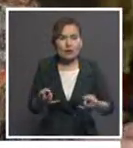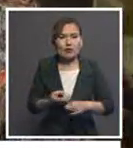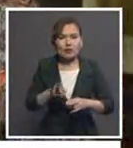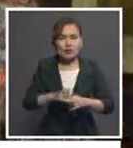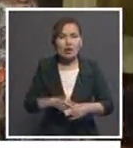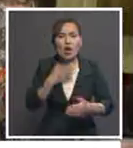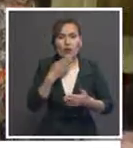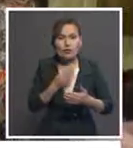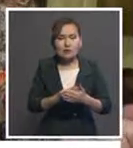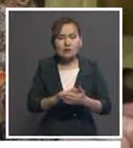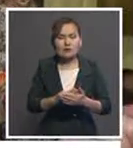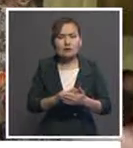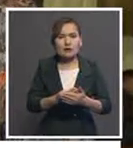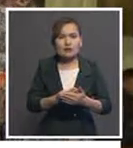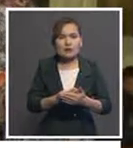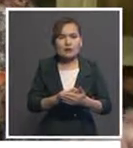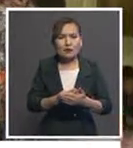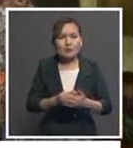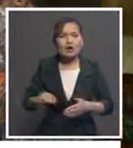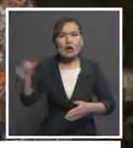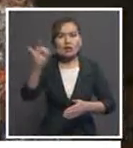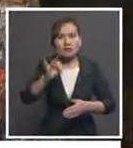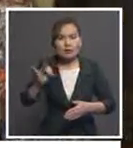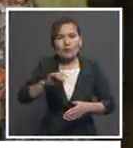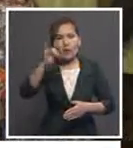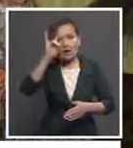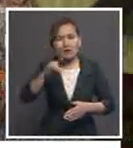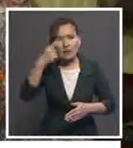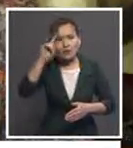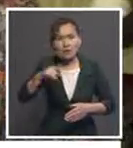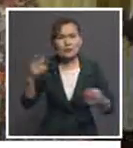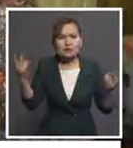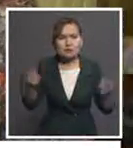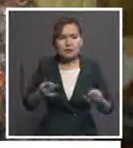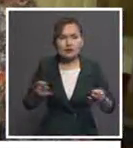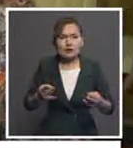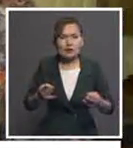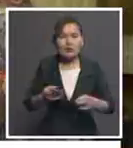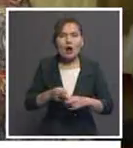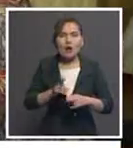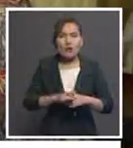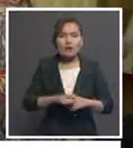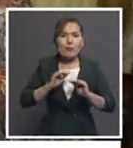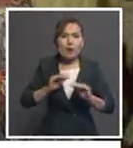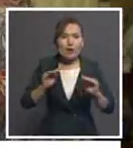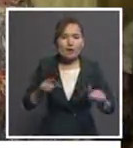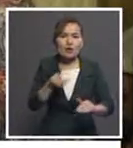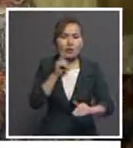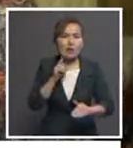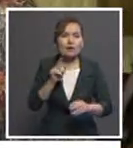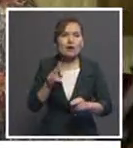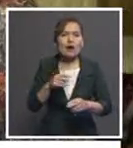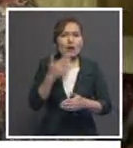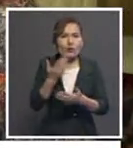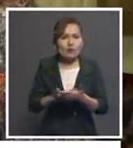бәрібір өзіміздің шыққан жерімізді, тегімізді білу керек болса. Сондықтан да балаларға үлгі болсын деп, ар жақта келе жатқан